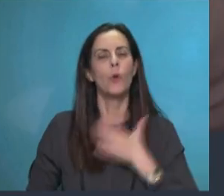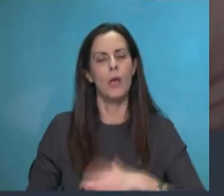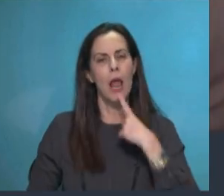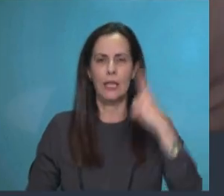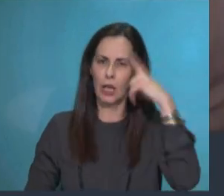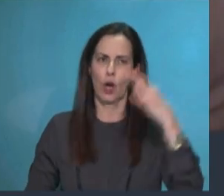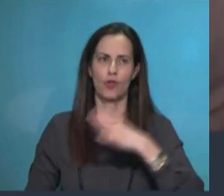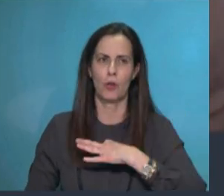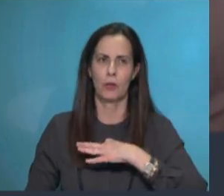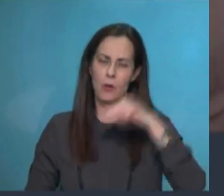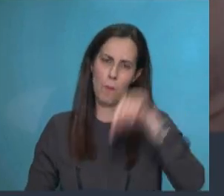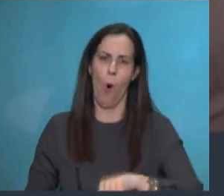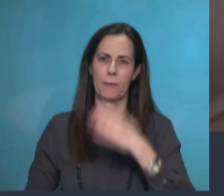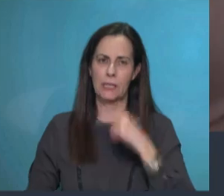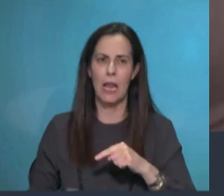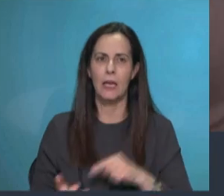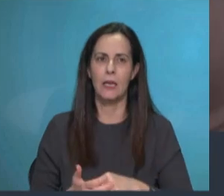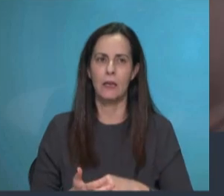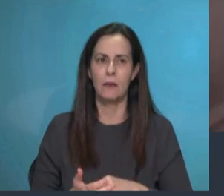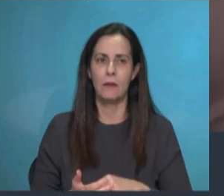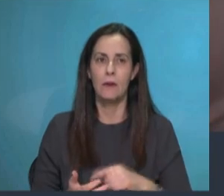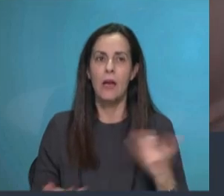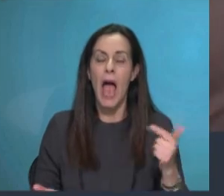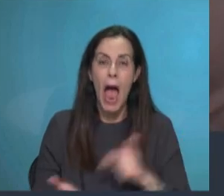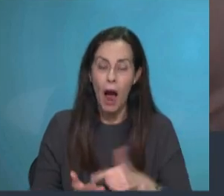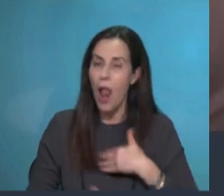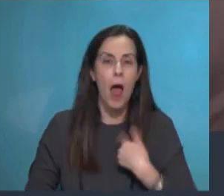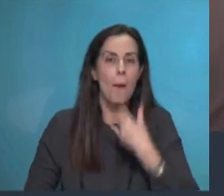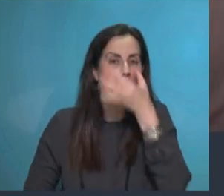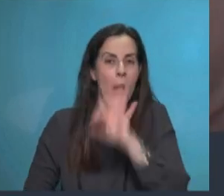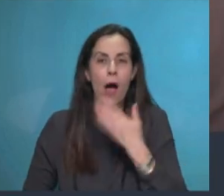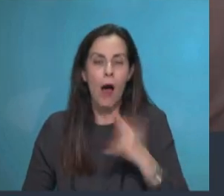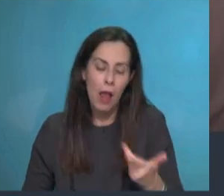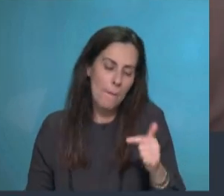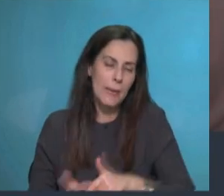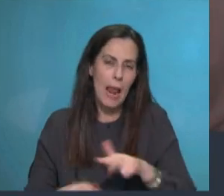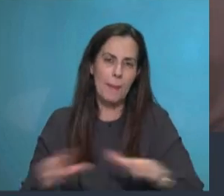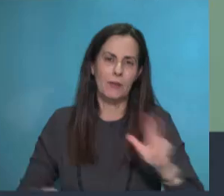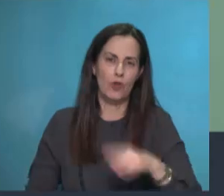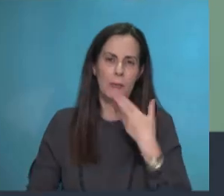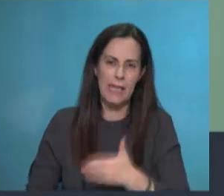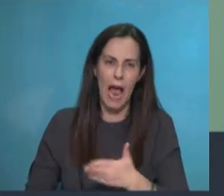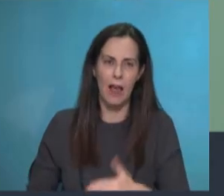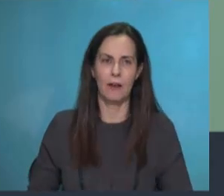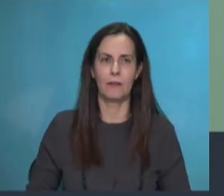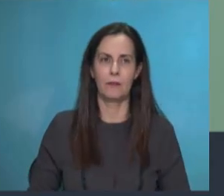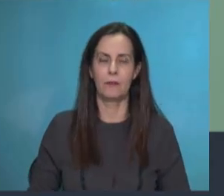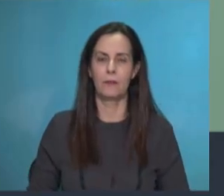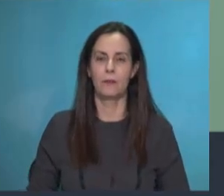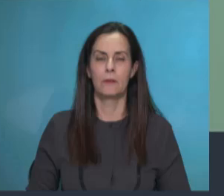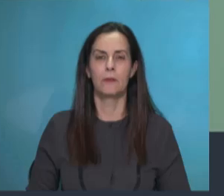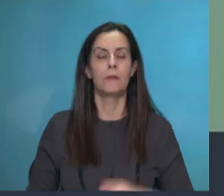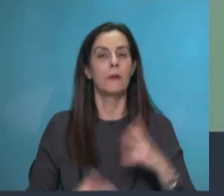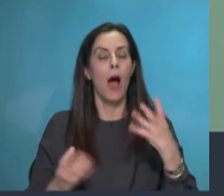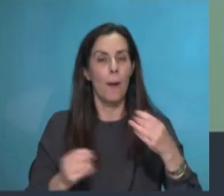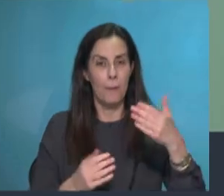דעה בארץ, כי אני, אחד הסיבות שעזבתי את הארץ היא בגלל המצב בארץ. שלא כמו מדינות רבות